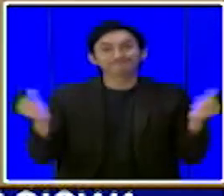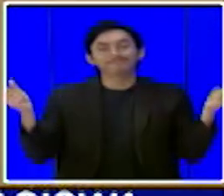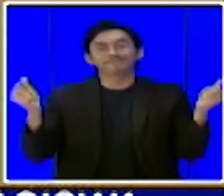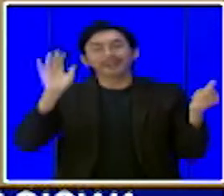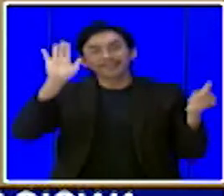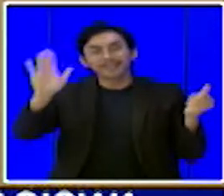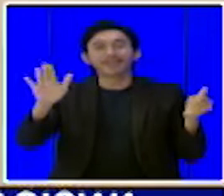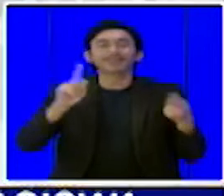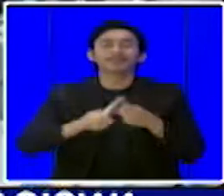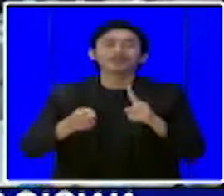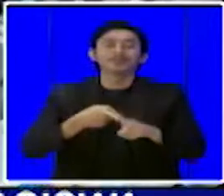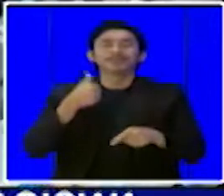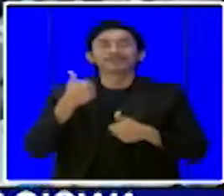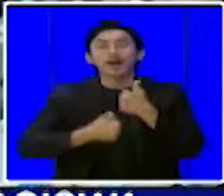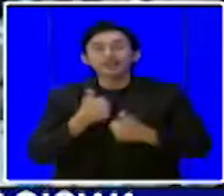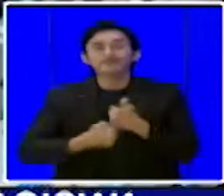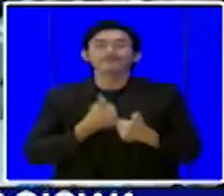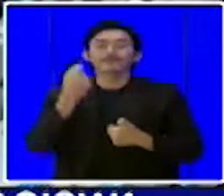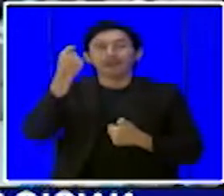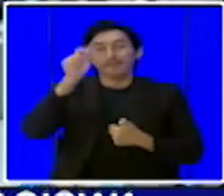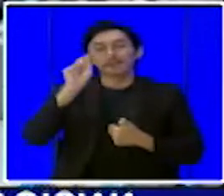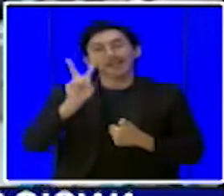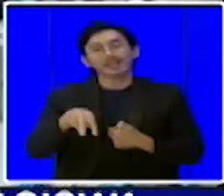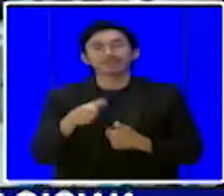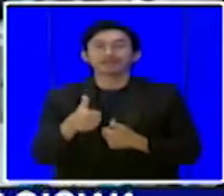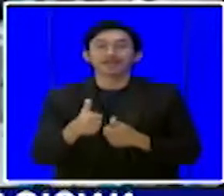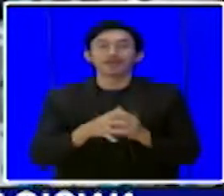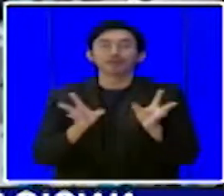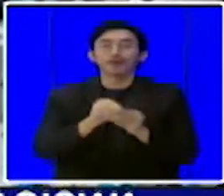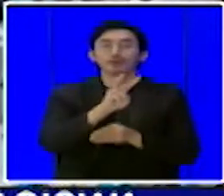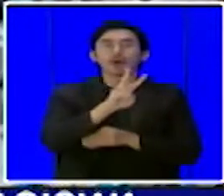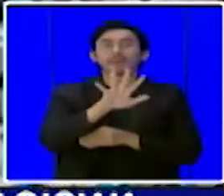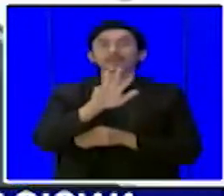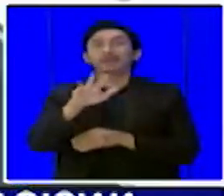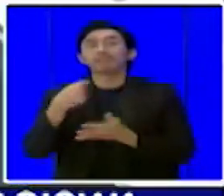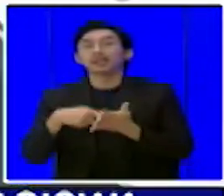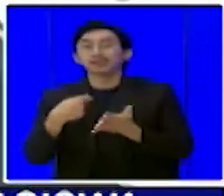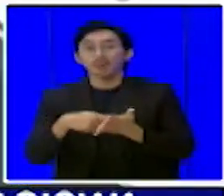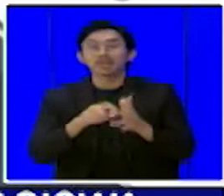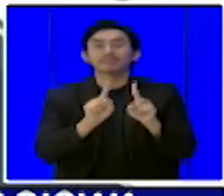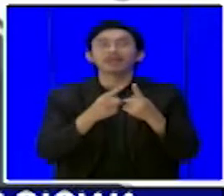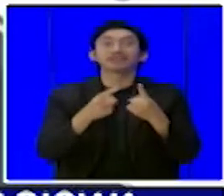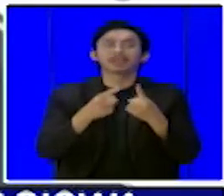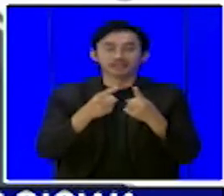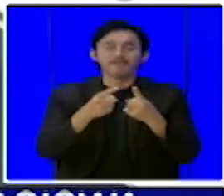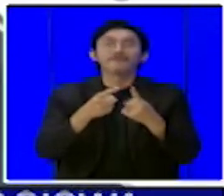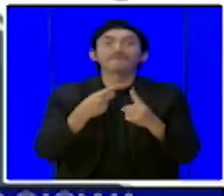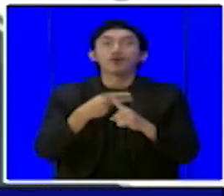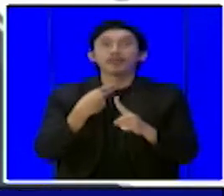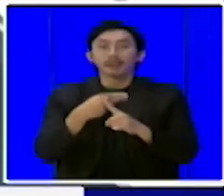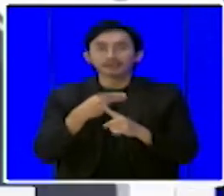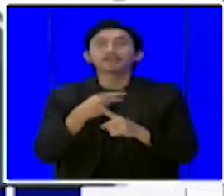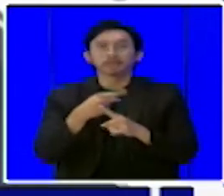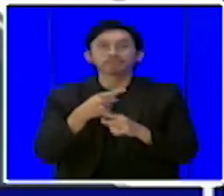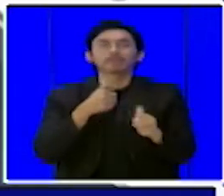segera aktivitas di kampus lagi seperti biasa. Sebanyak 259 mahasiswa dari 11 fakultas mengikuti wisuda